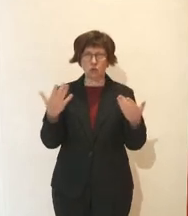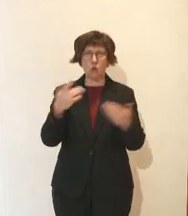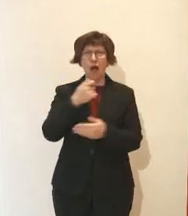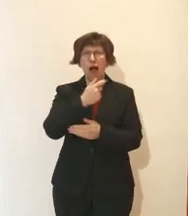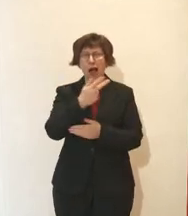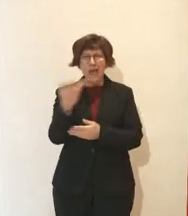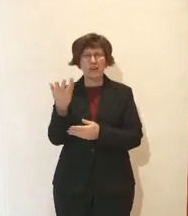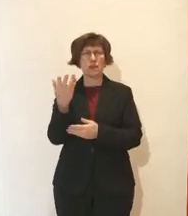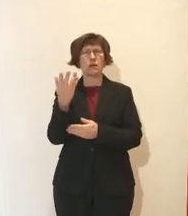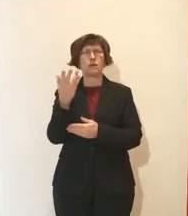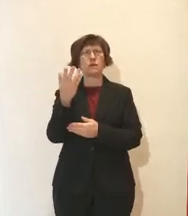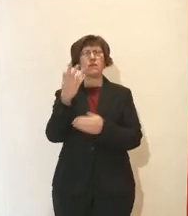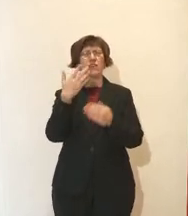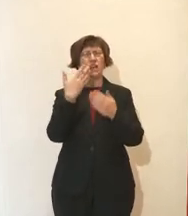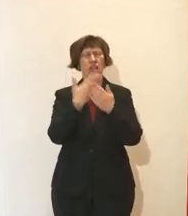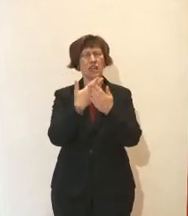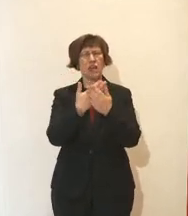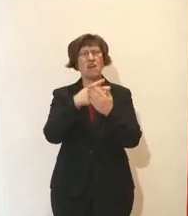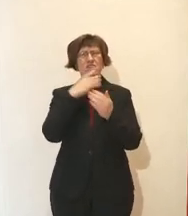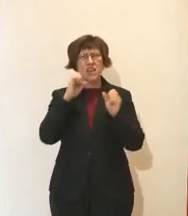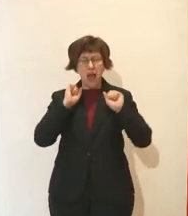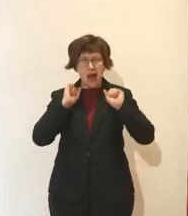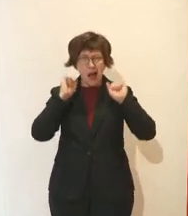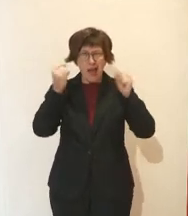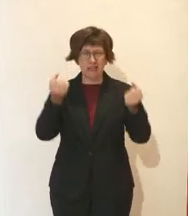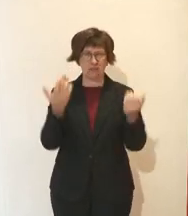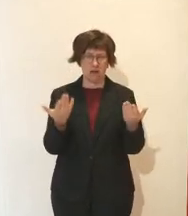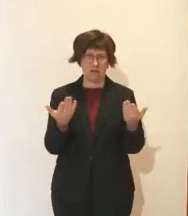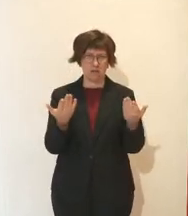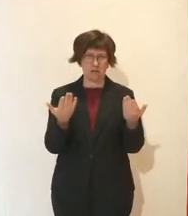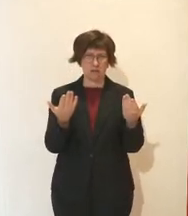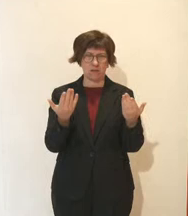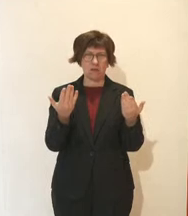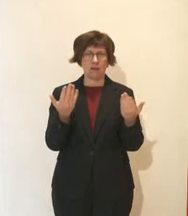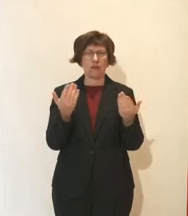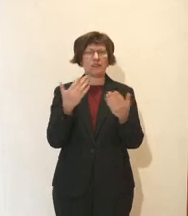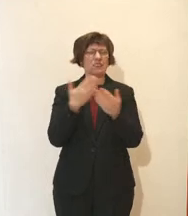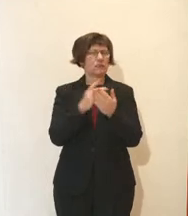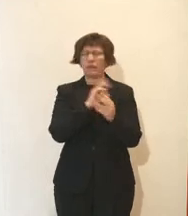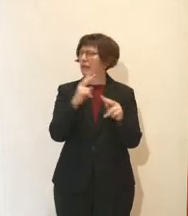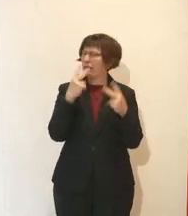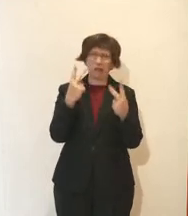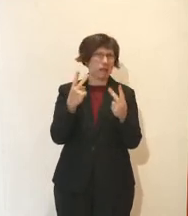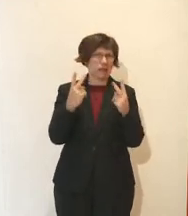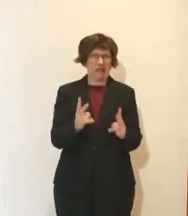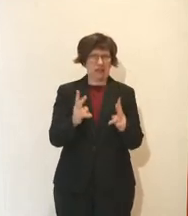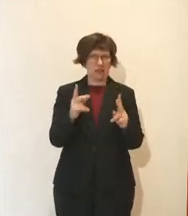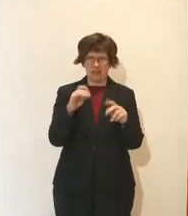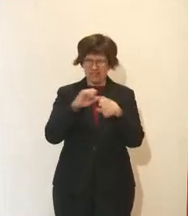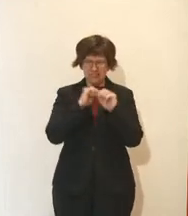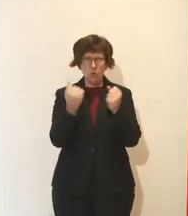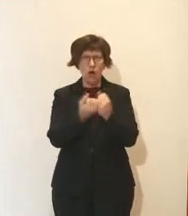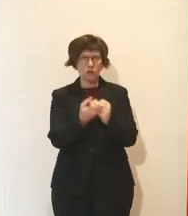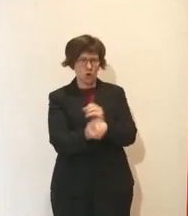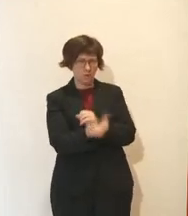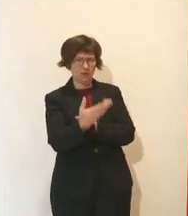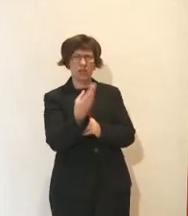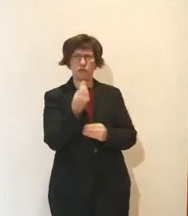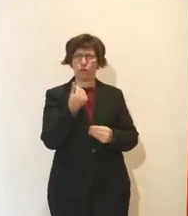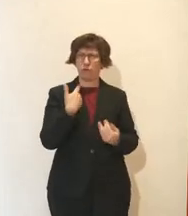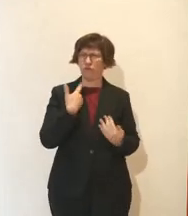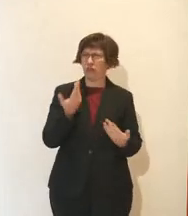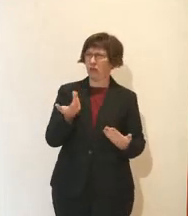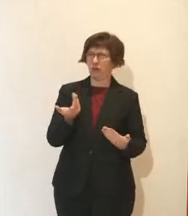eben doch mit sehr sehr viel einsatz und dann ist es nicht richtig wenn eine situation entsteht wo die einen das gefühl